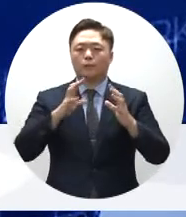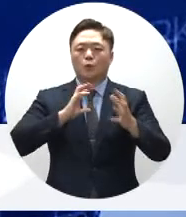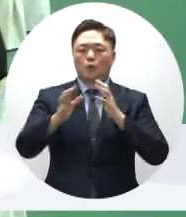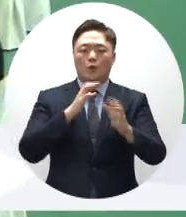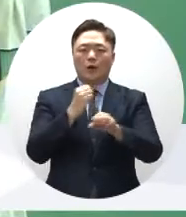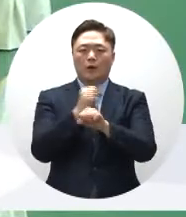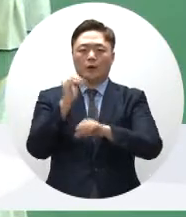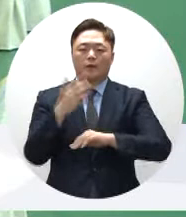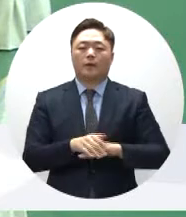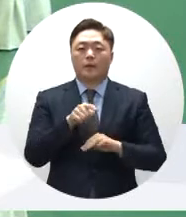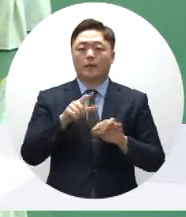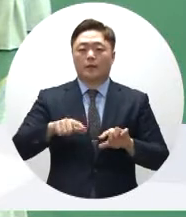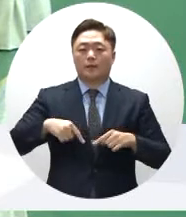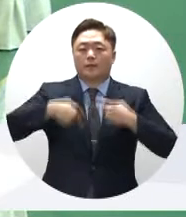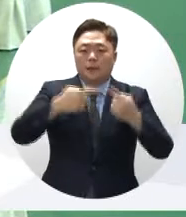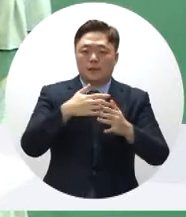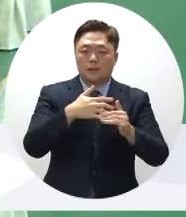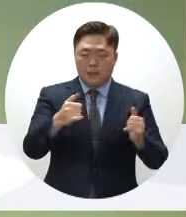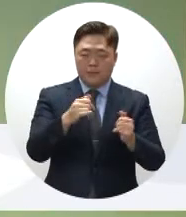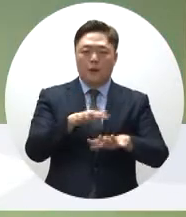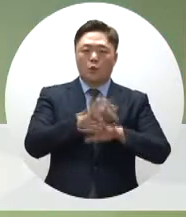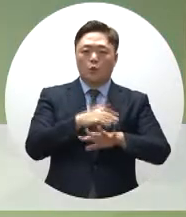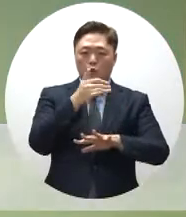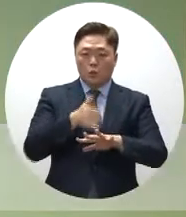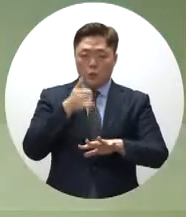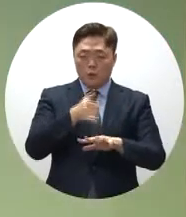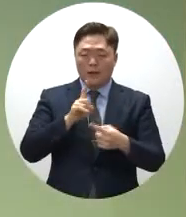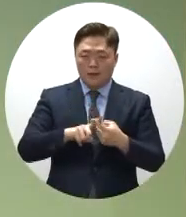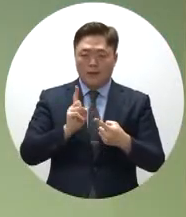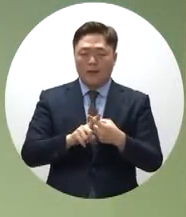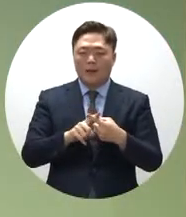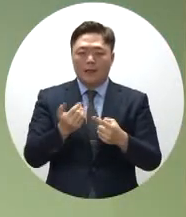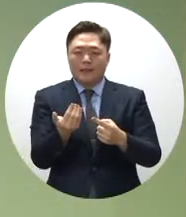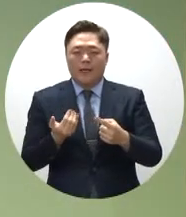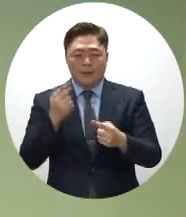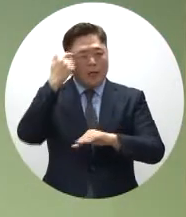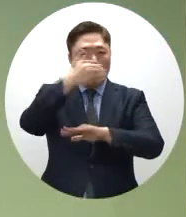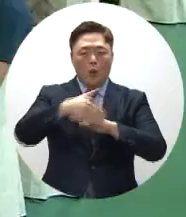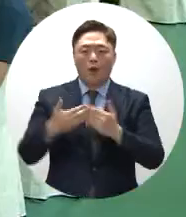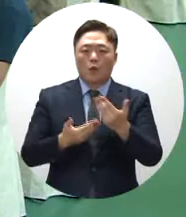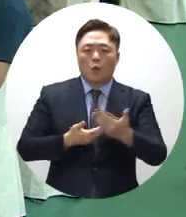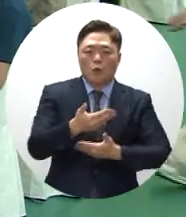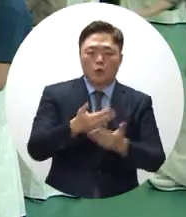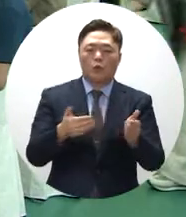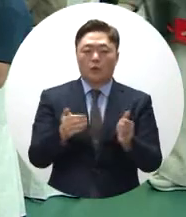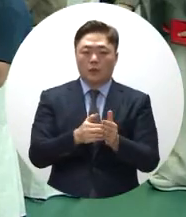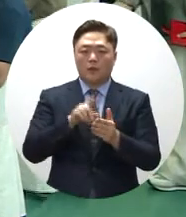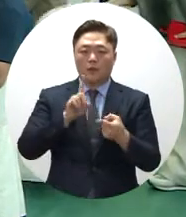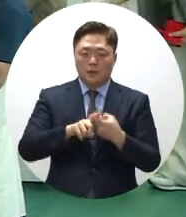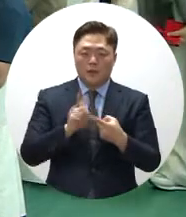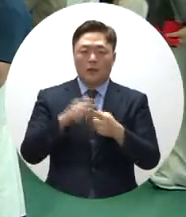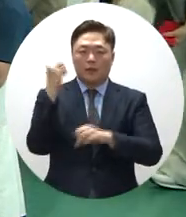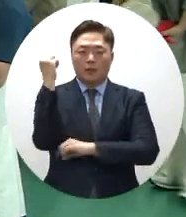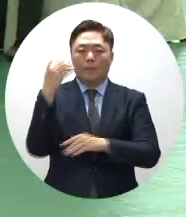개최했습니다. 이날 참석자들은 가야면 농촌중심지 활성화 사업 예비계획을 공유하고 기본계획 수립을